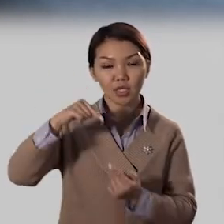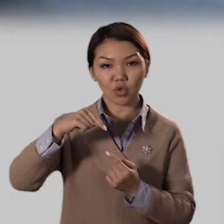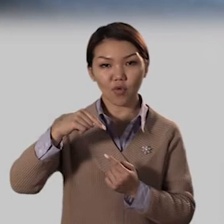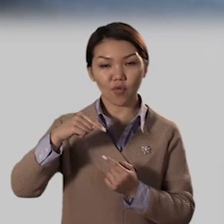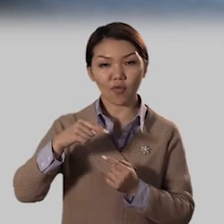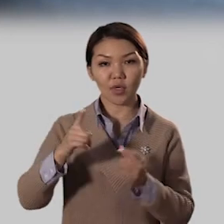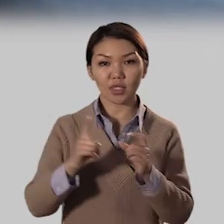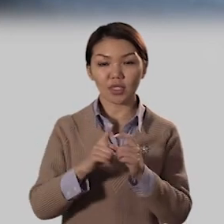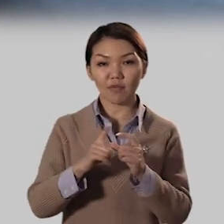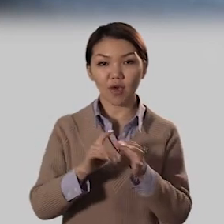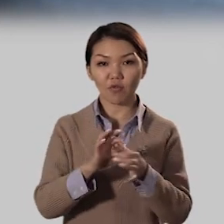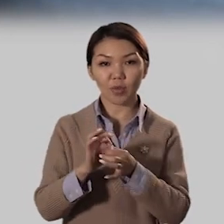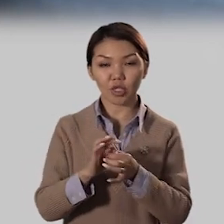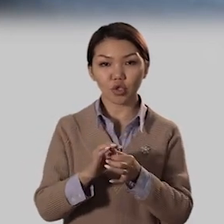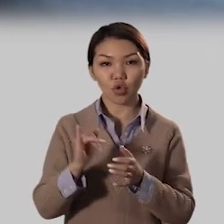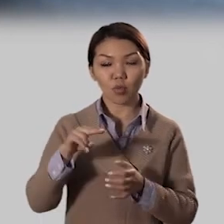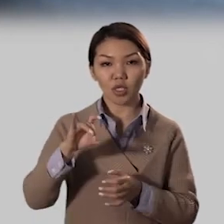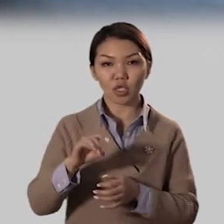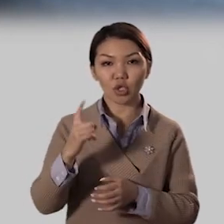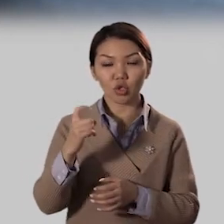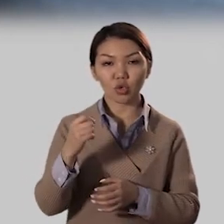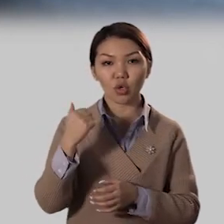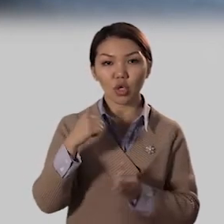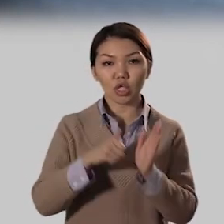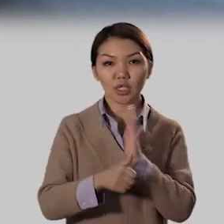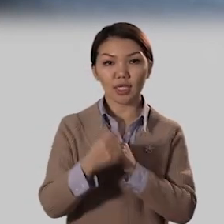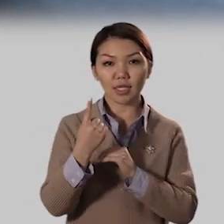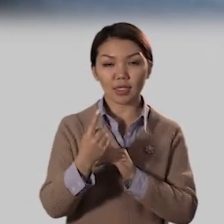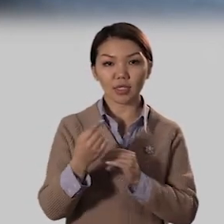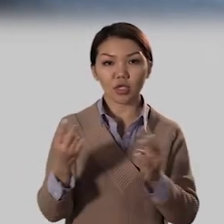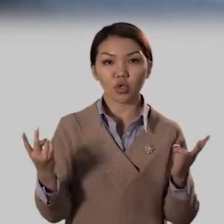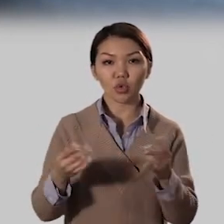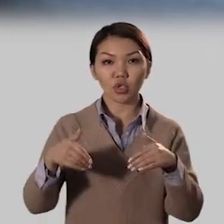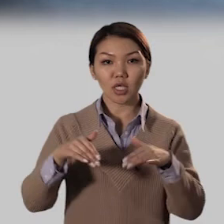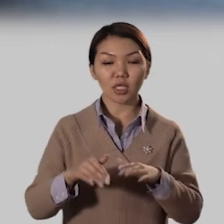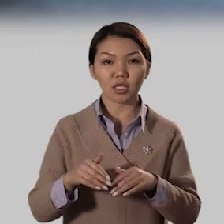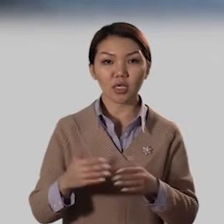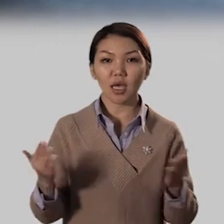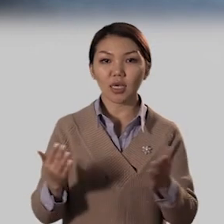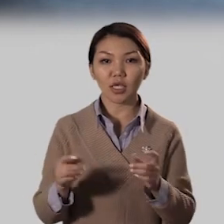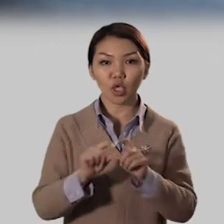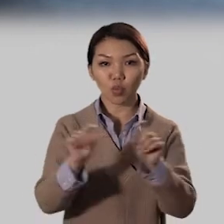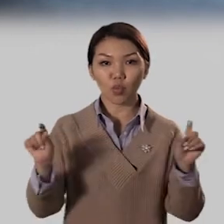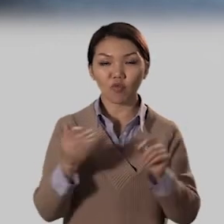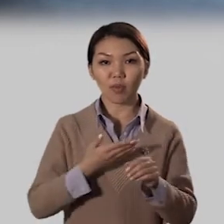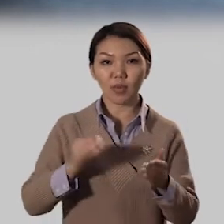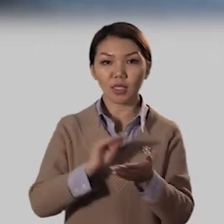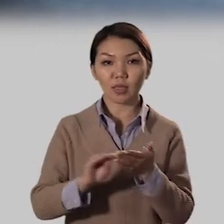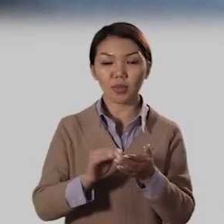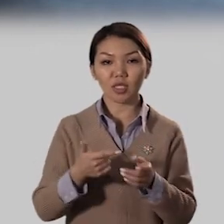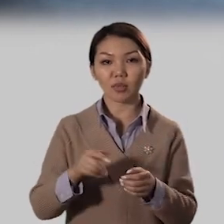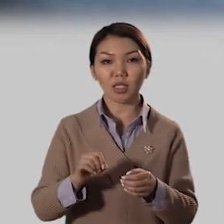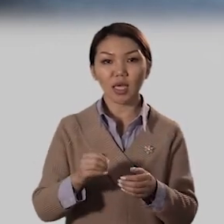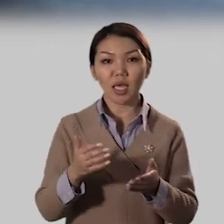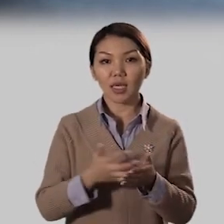в упражнений 161 нам как раз нужно решить какие буквы мы напишем на месте пропусков